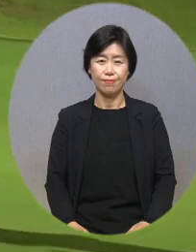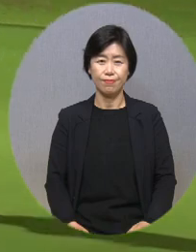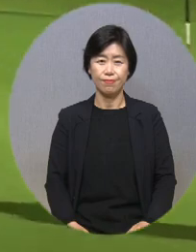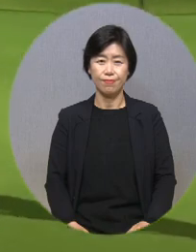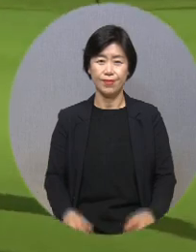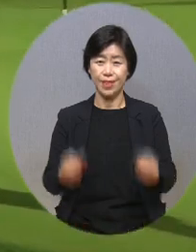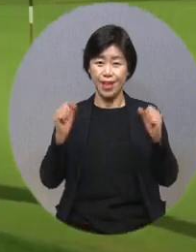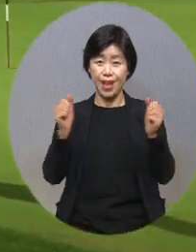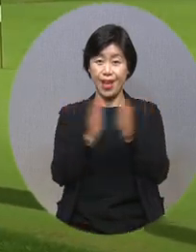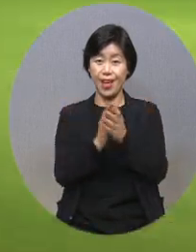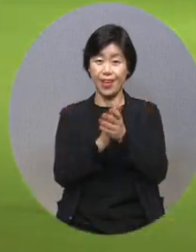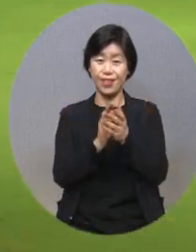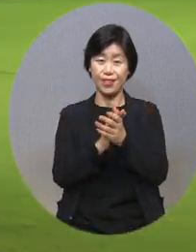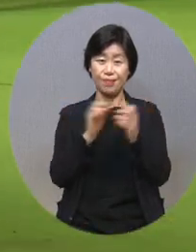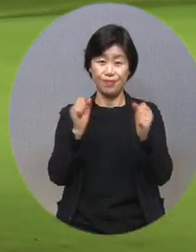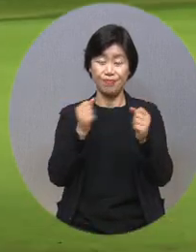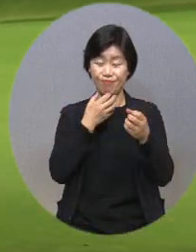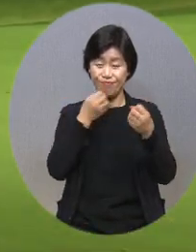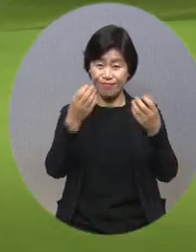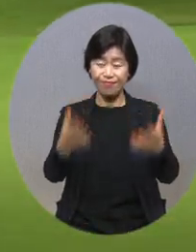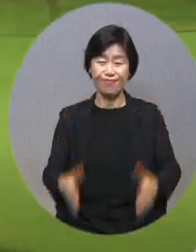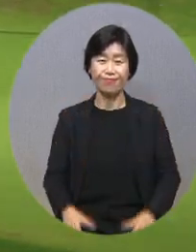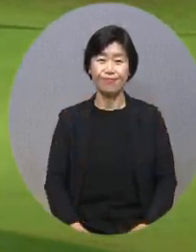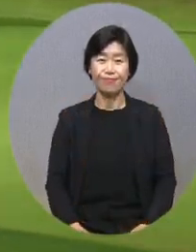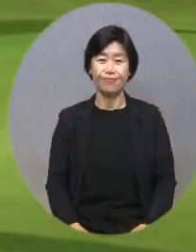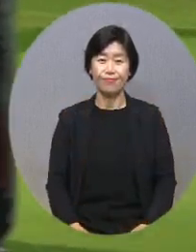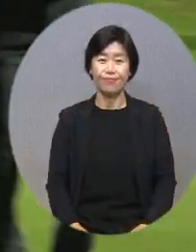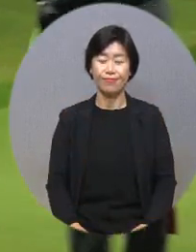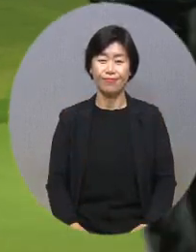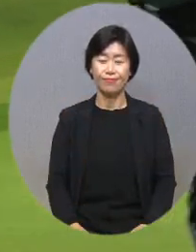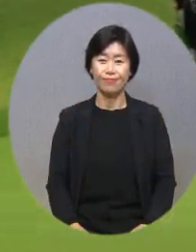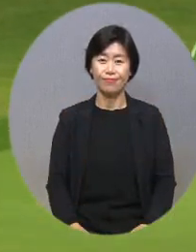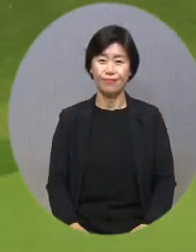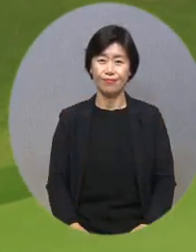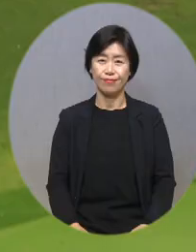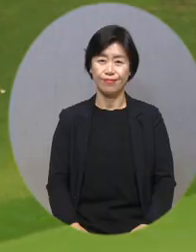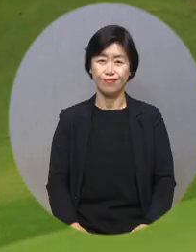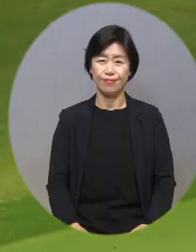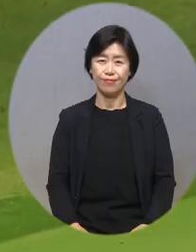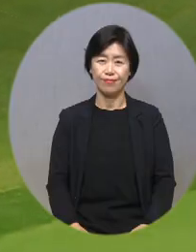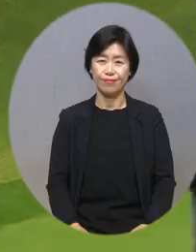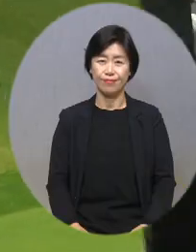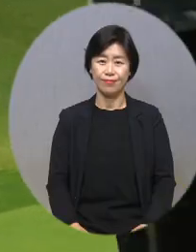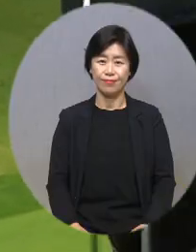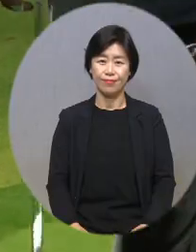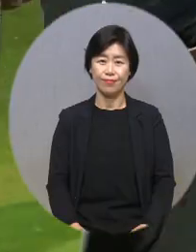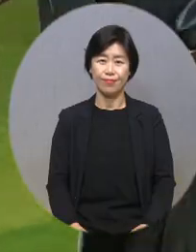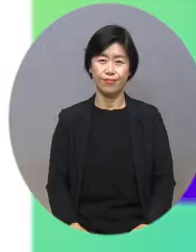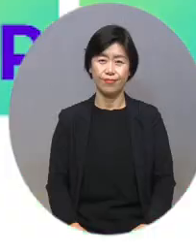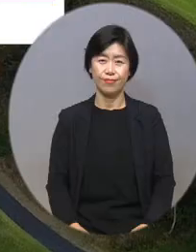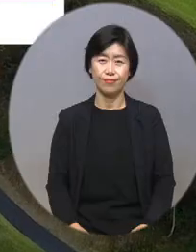예. 와 축하드려요. 아유, 감사합니다. 축하드려요.